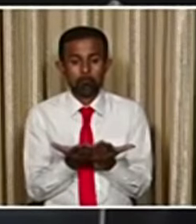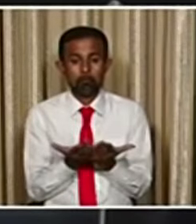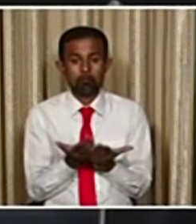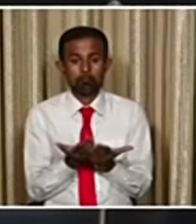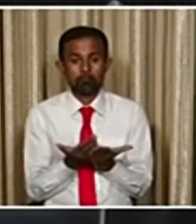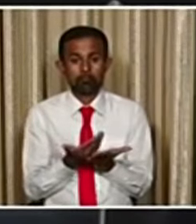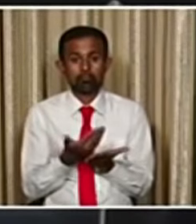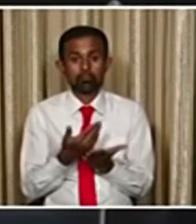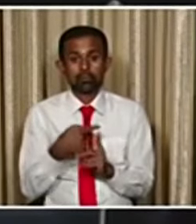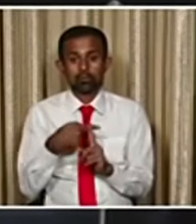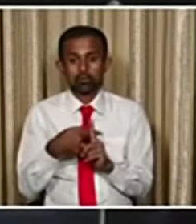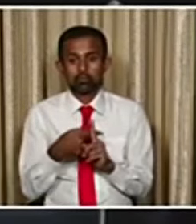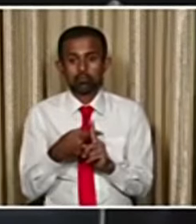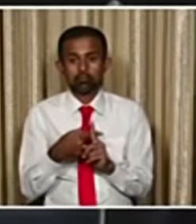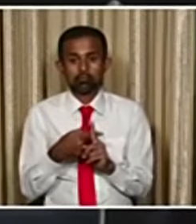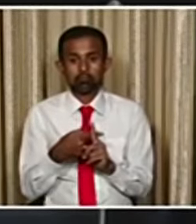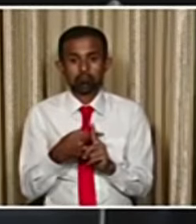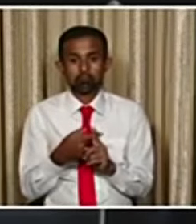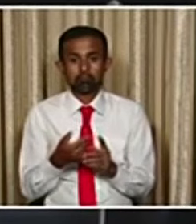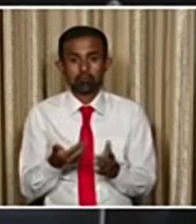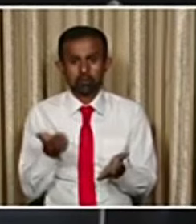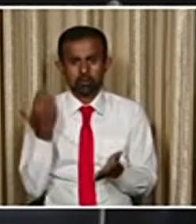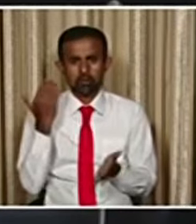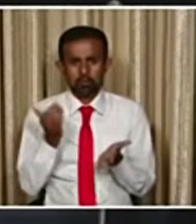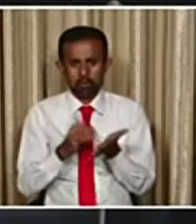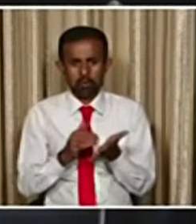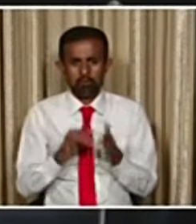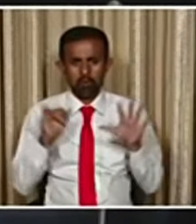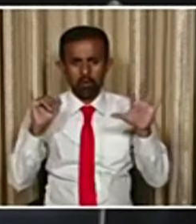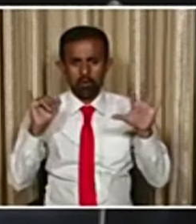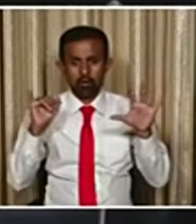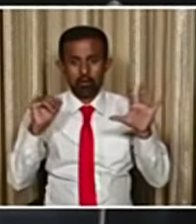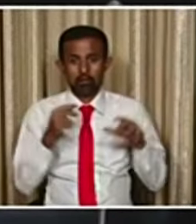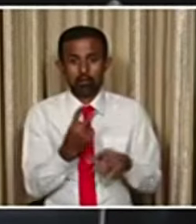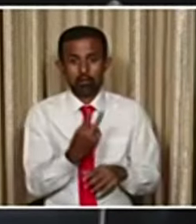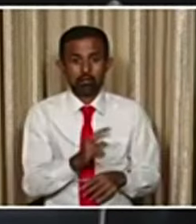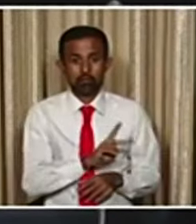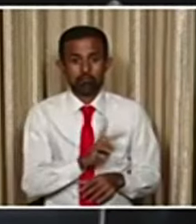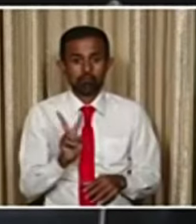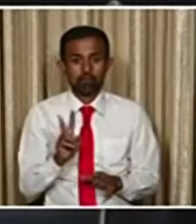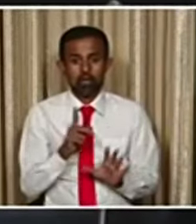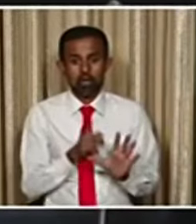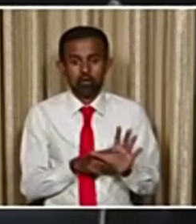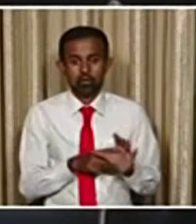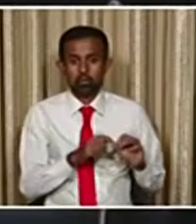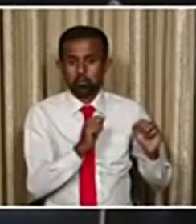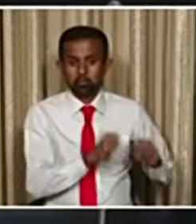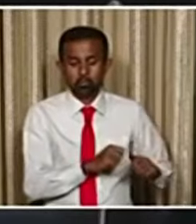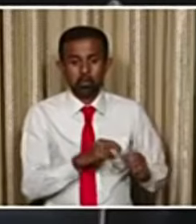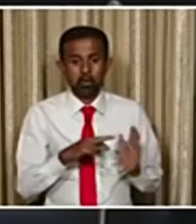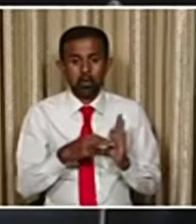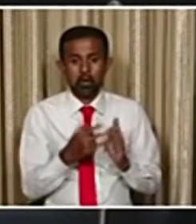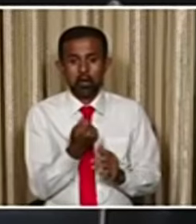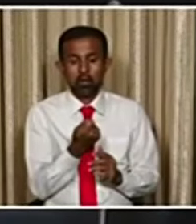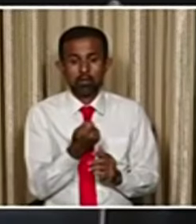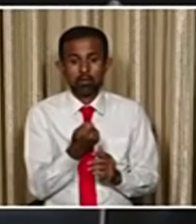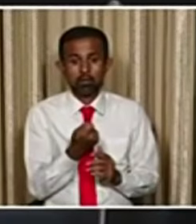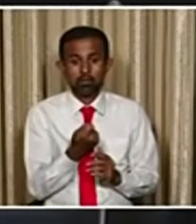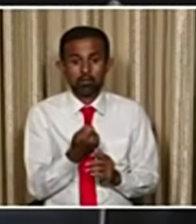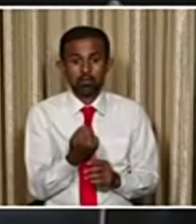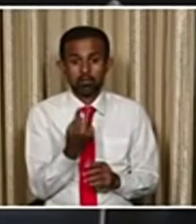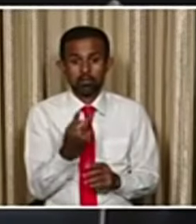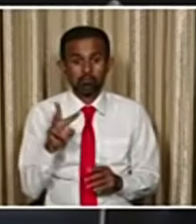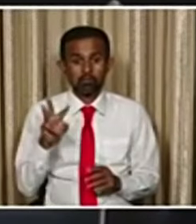ගිණුමෙහි සර්ප්ලස් එකක් 6 වතාවයි සිද්ධ වෙලා තියෙන්නේ. හැබැයි 2022 කඩාවැටි ආර්ථිකයේ සර්ප්ලස්